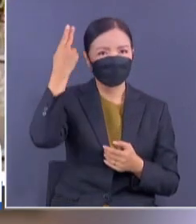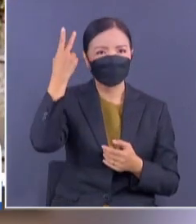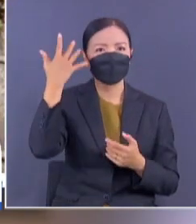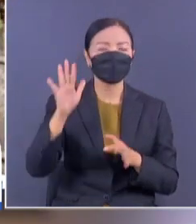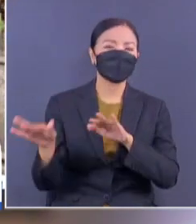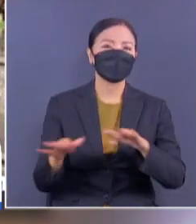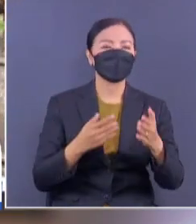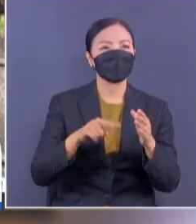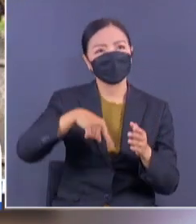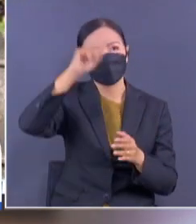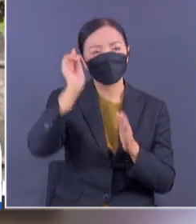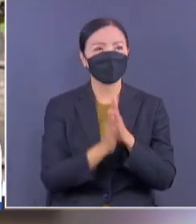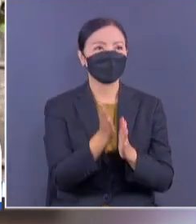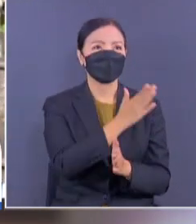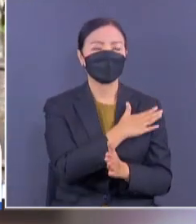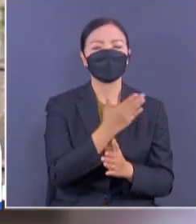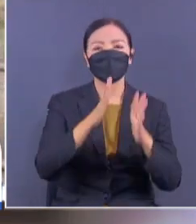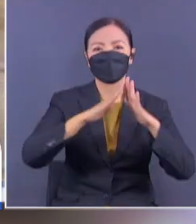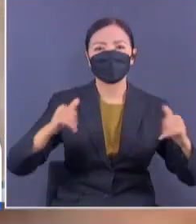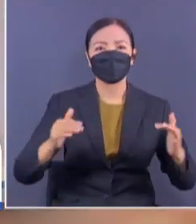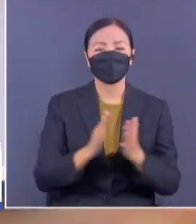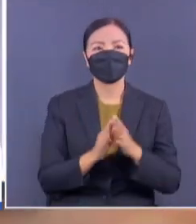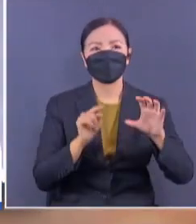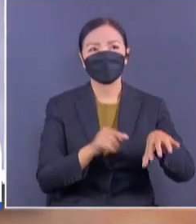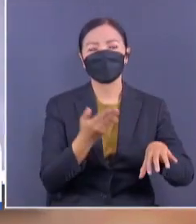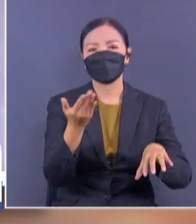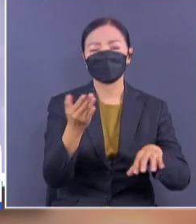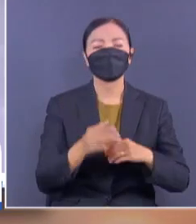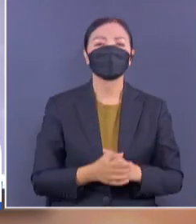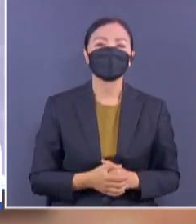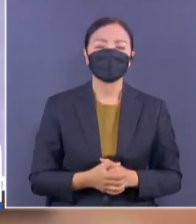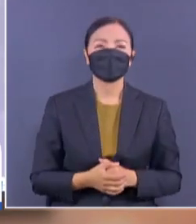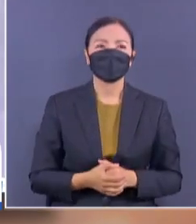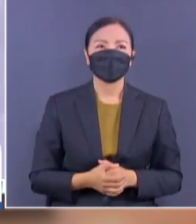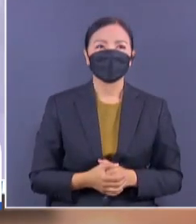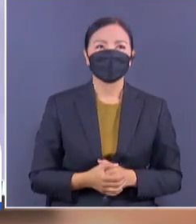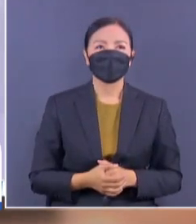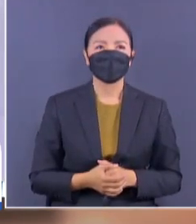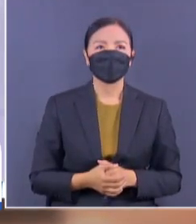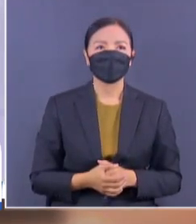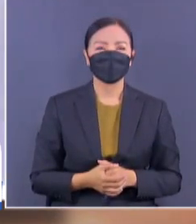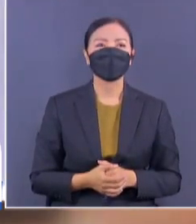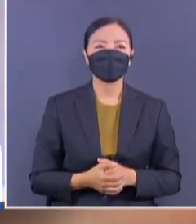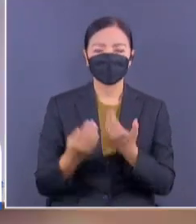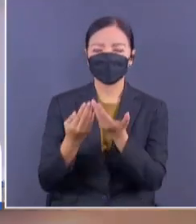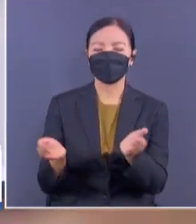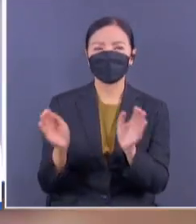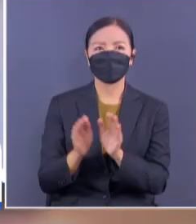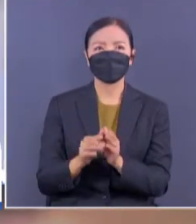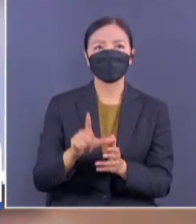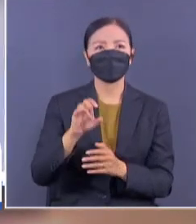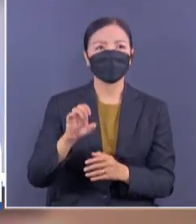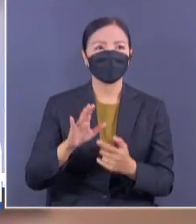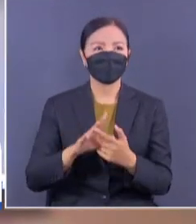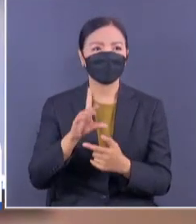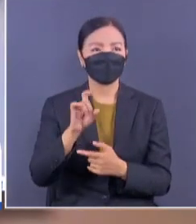ทโดย Facebook Page วัดพระธาตุศรีจอมทองวรวิหารได้เผยภาพพี่แมทธิวเข้าพิธีปลงผมพร้อมกับครอบครัวลิเดียน้องดี